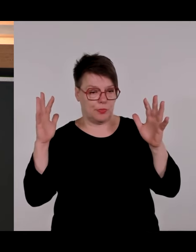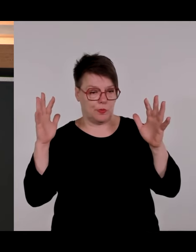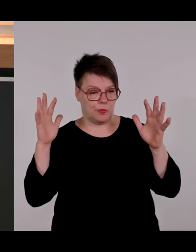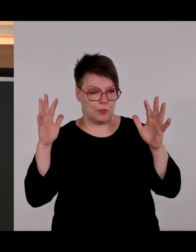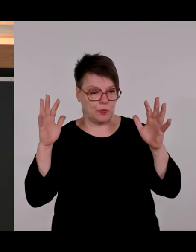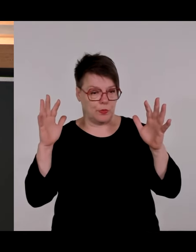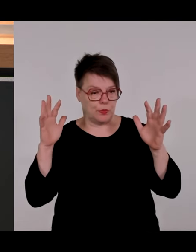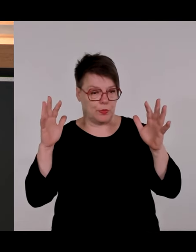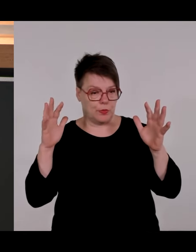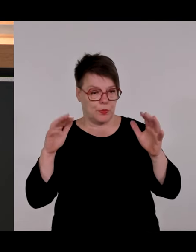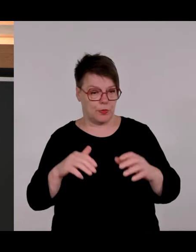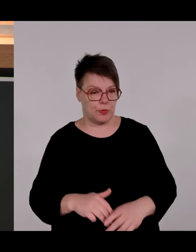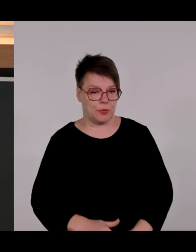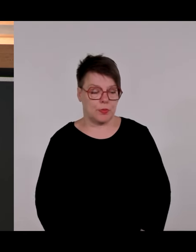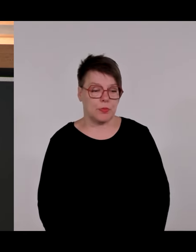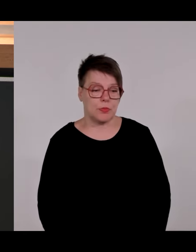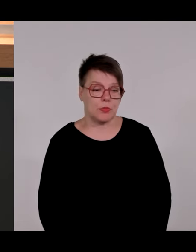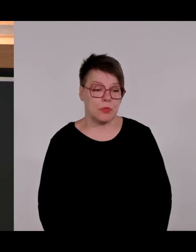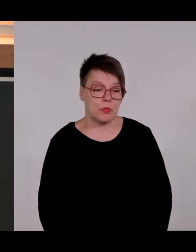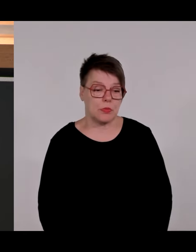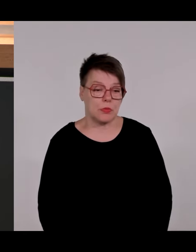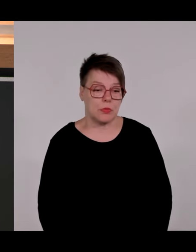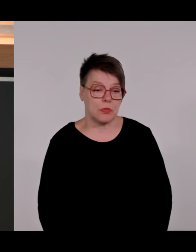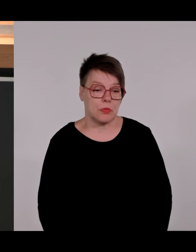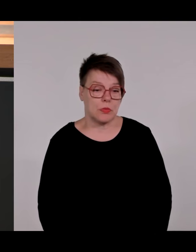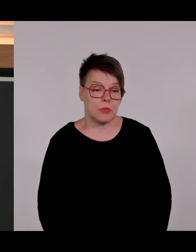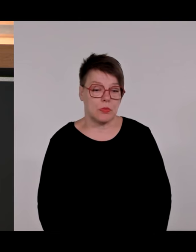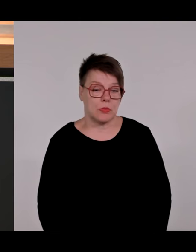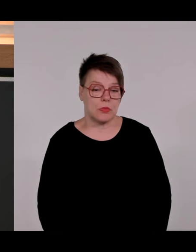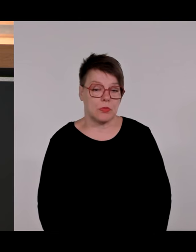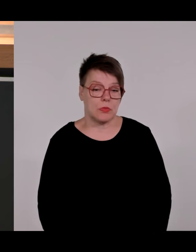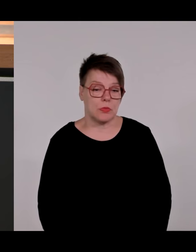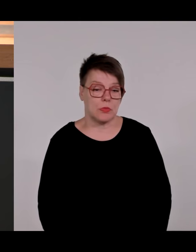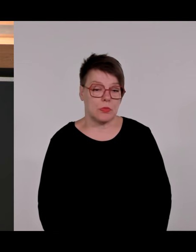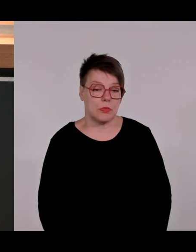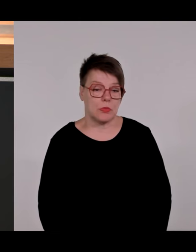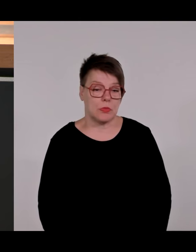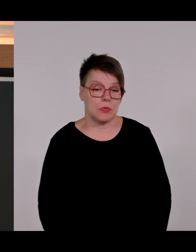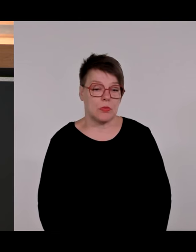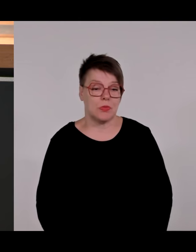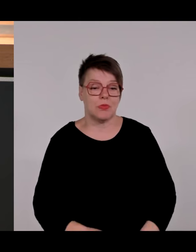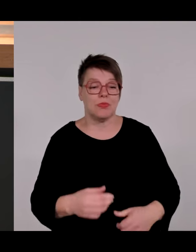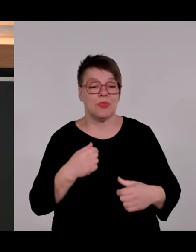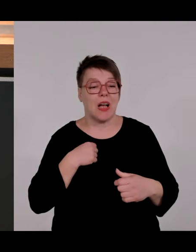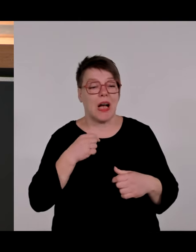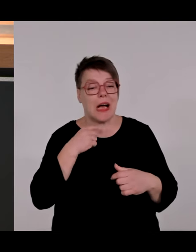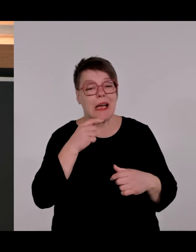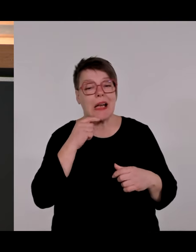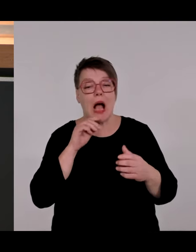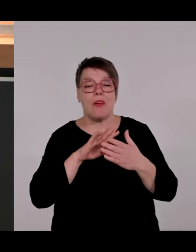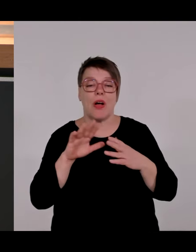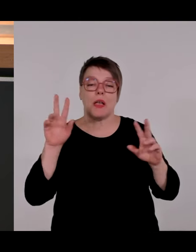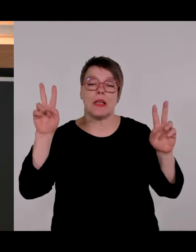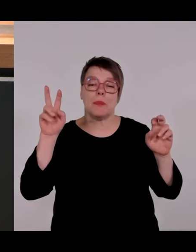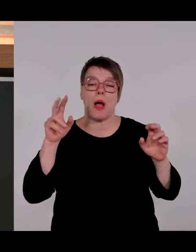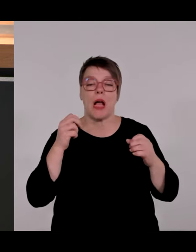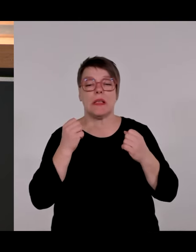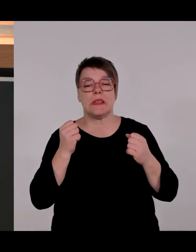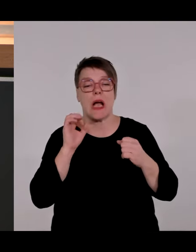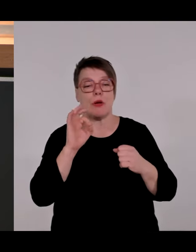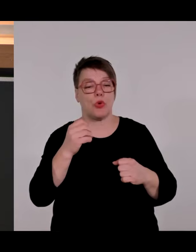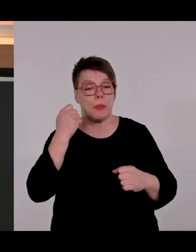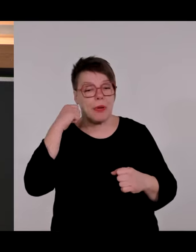Und wir reden hier nicht einfach über Sicherheit für Berlin, sondern wir reden ganz